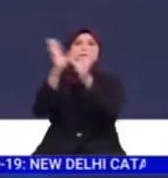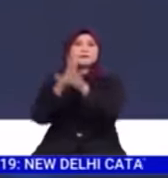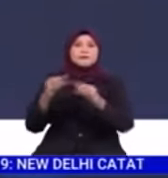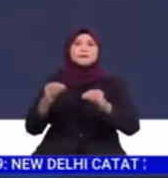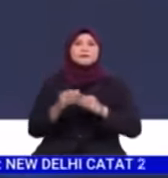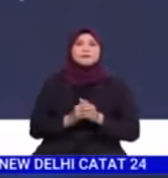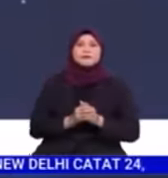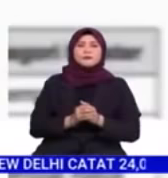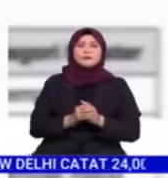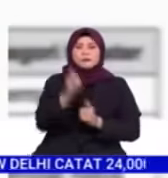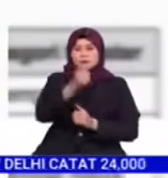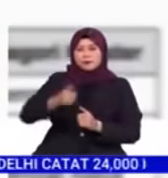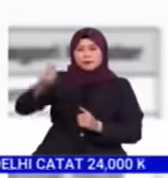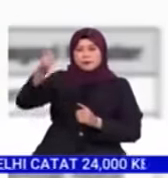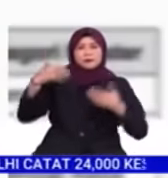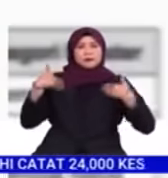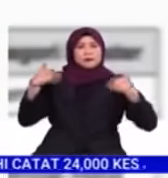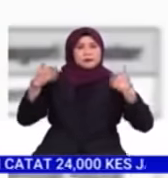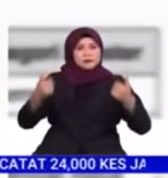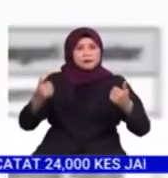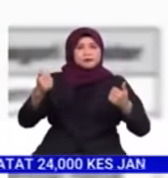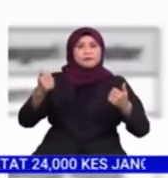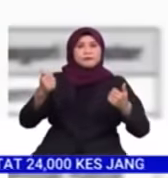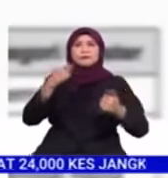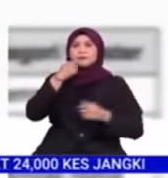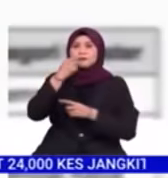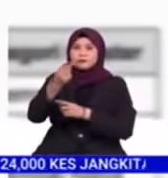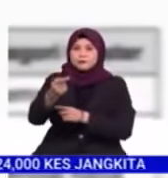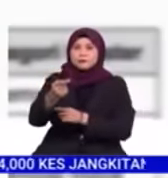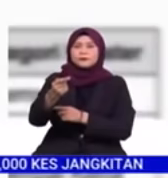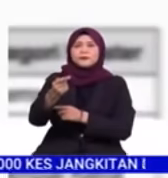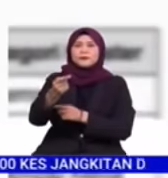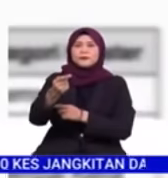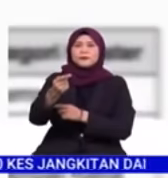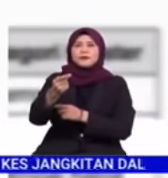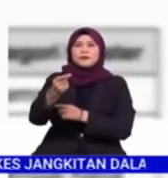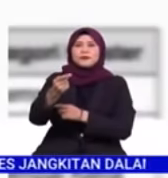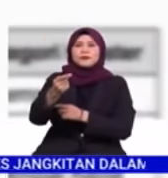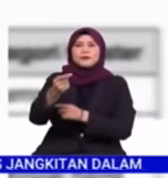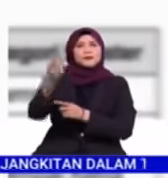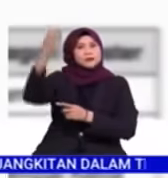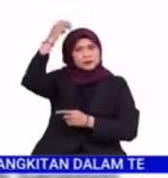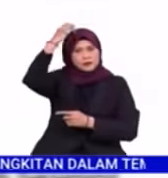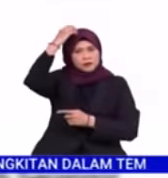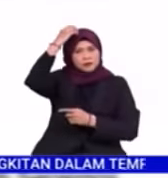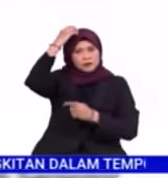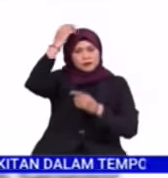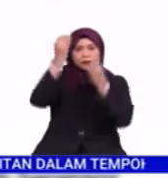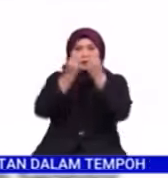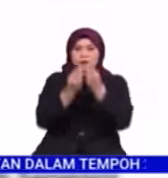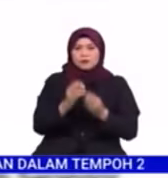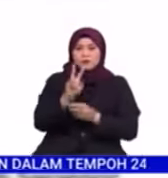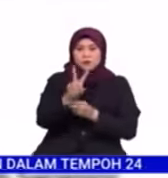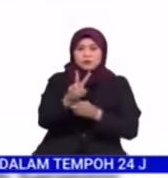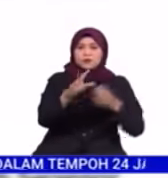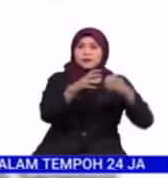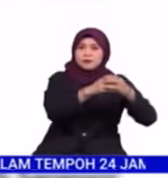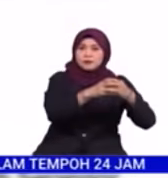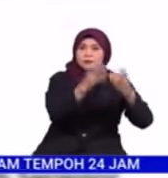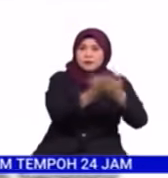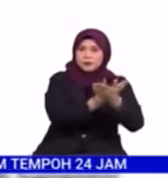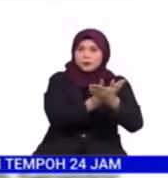ketoprak kesehatan transfer Dr Nur Syam Abdulloh dalam kenyataan menyebut Selangor mencatatkan duel Cluster baru